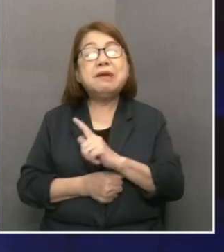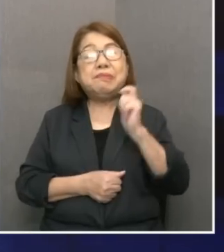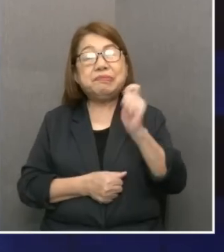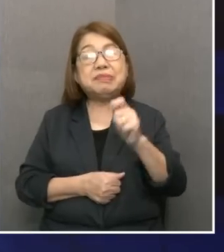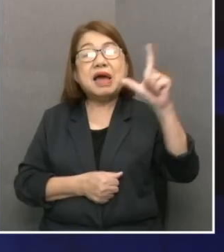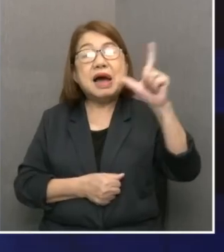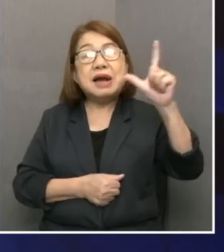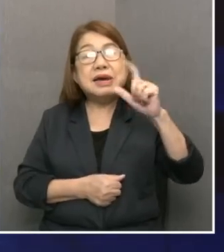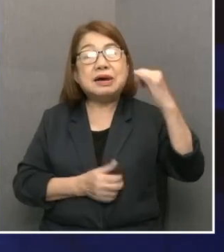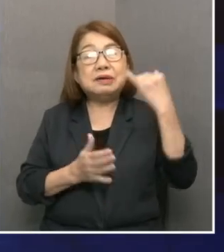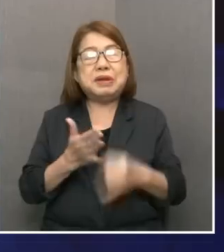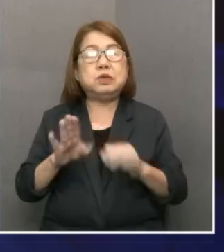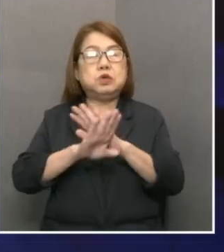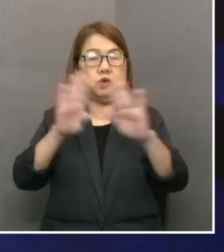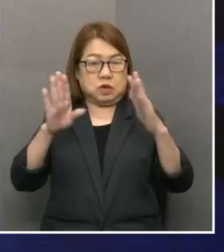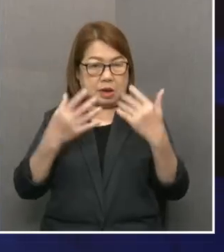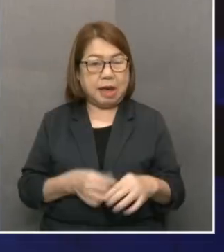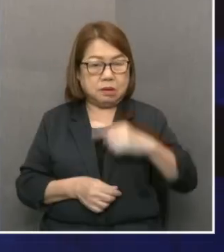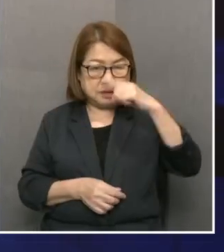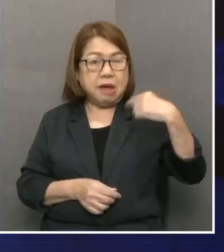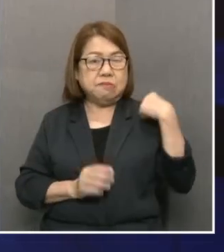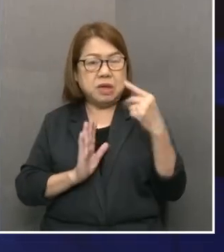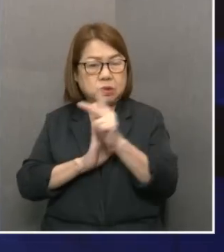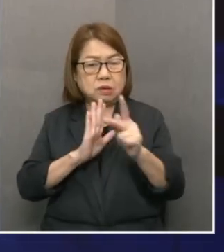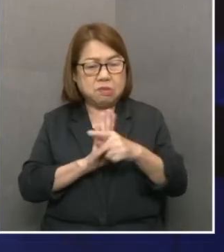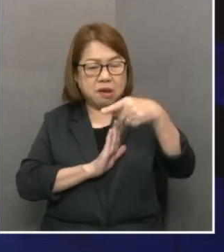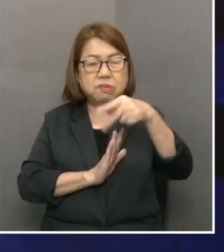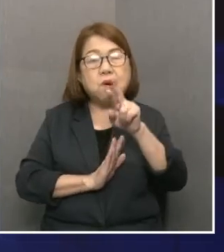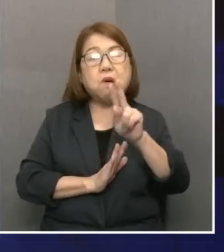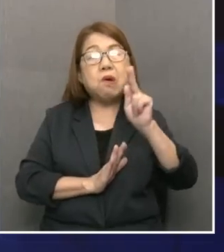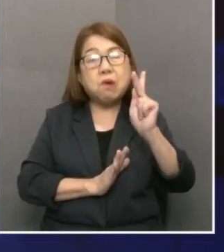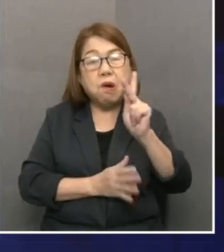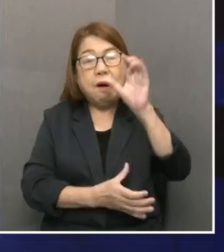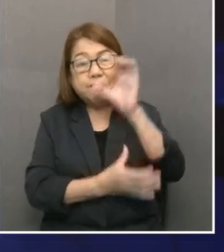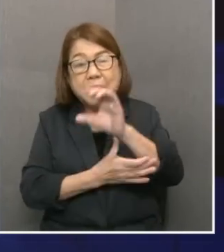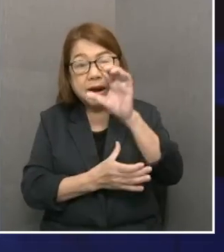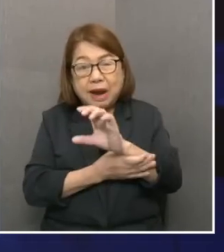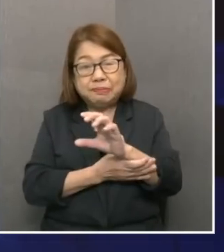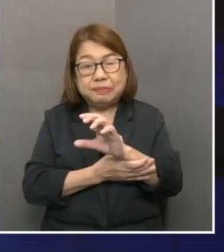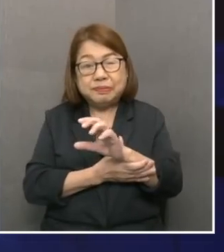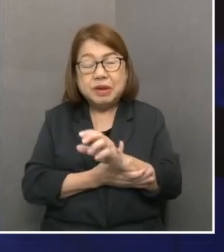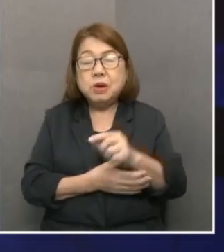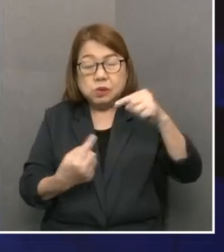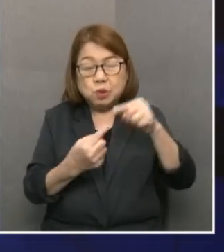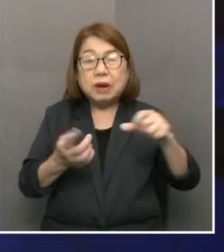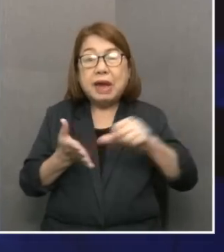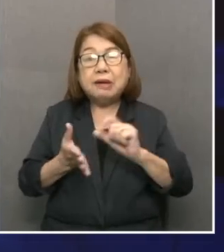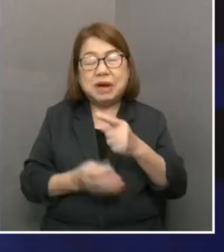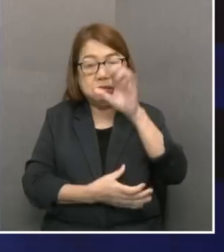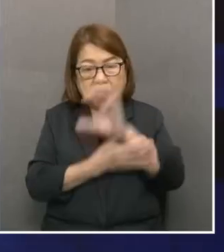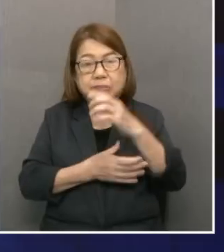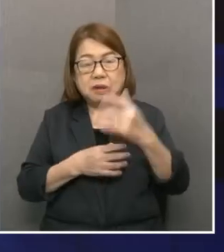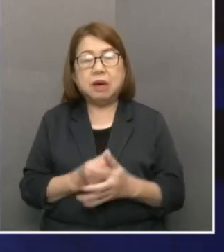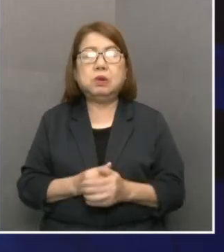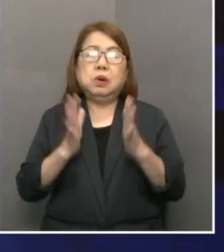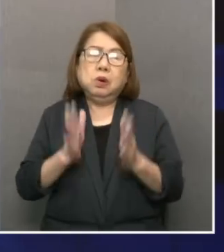นั้นไทยของเราก็มีการออกพรกการประมงปี2558ฉบับแก้ไขนะคะตอนนั้นเนี่ยก็เริ่มสร้างผลกระทบให้